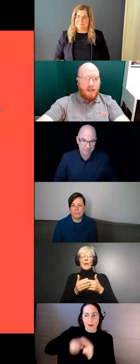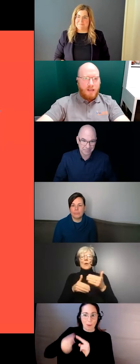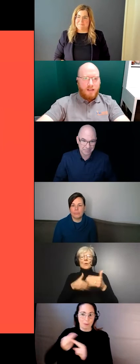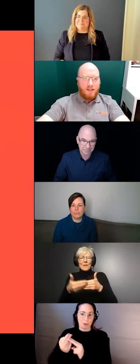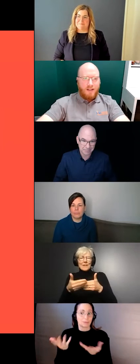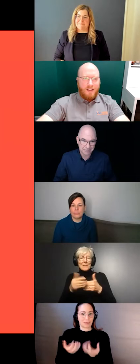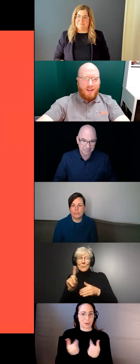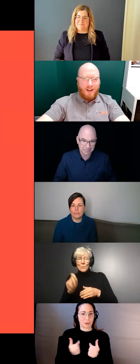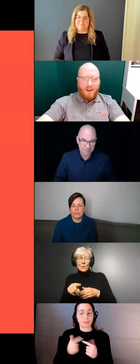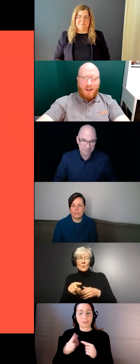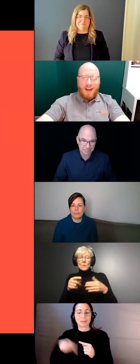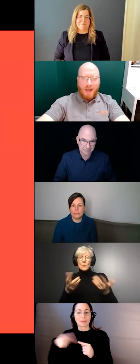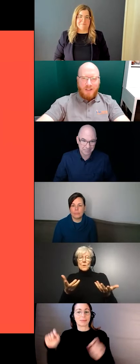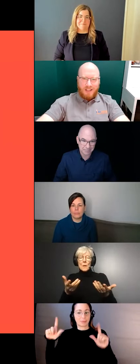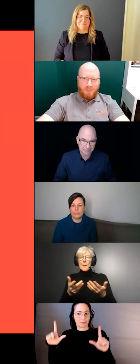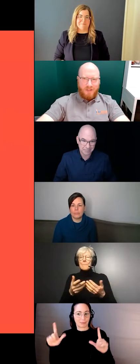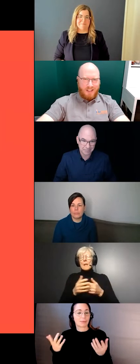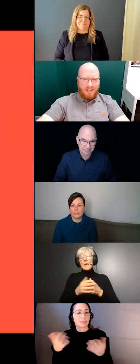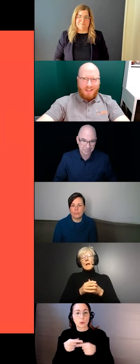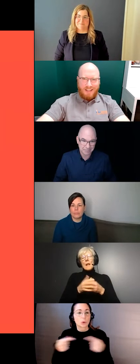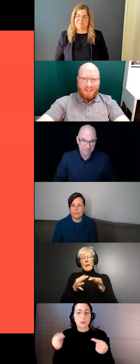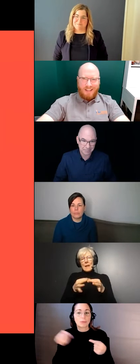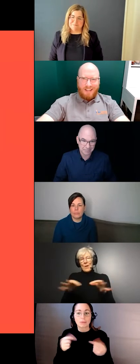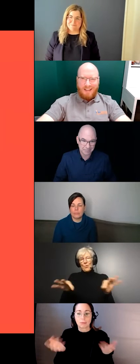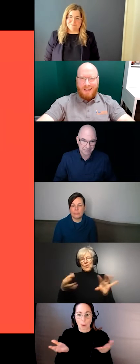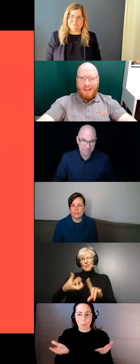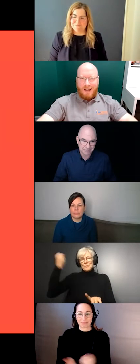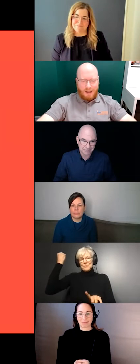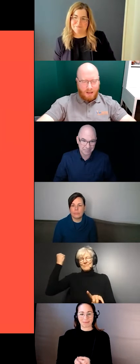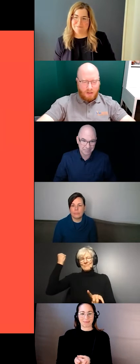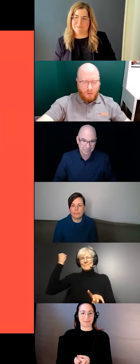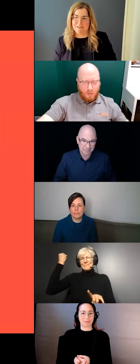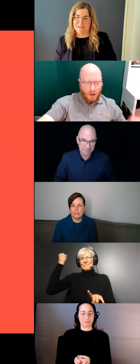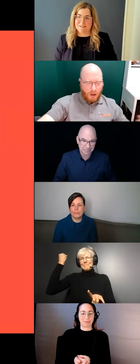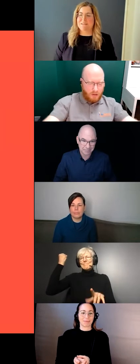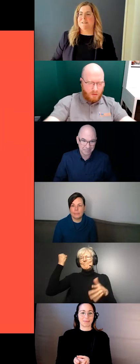la toute fin. Donc, le prochain domaine, dans